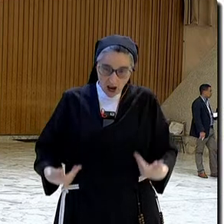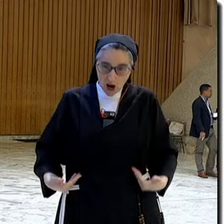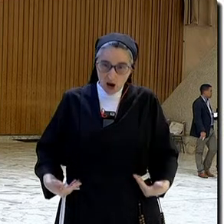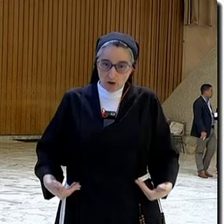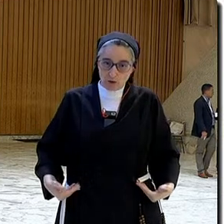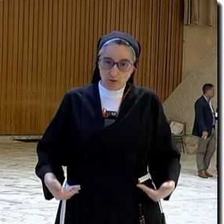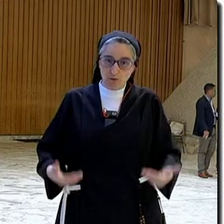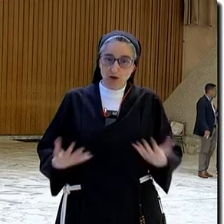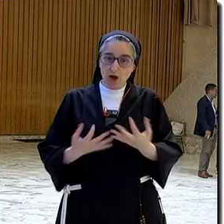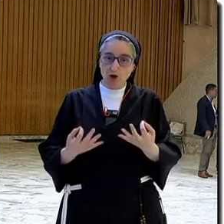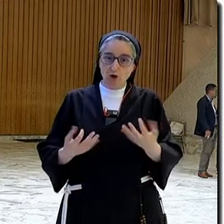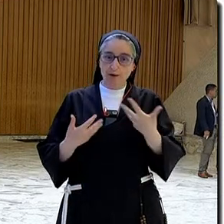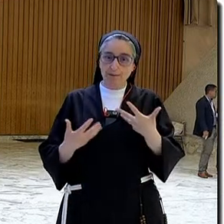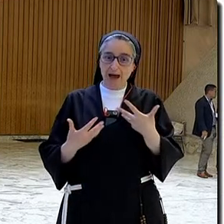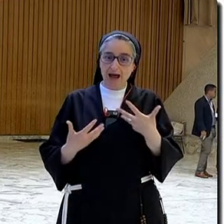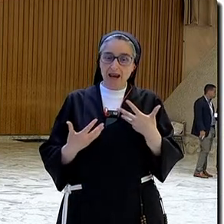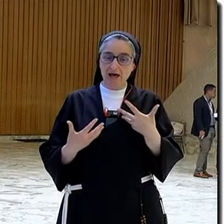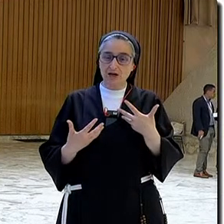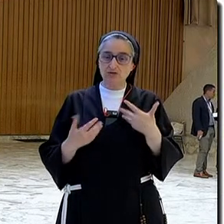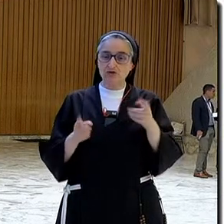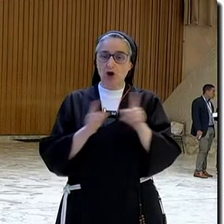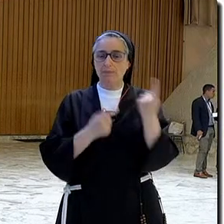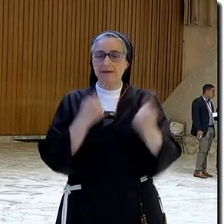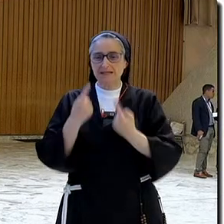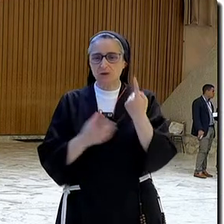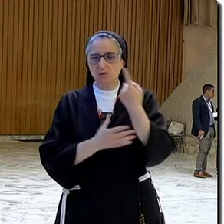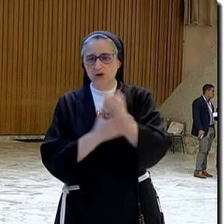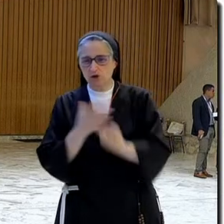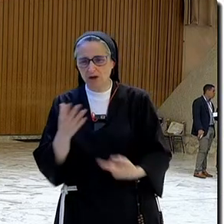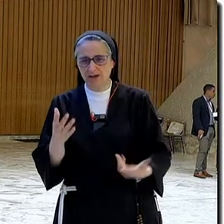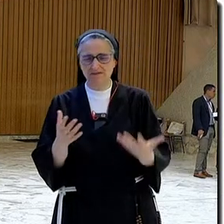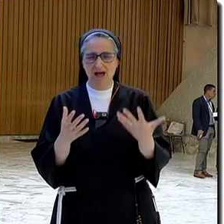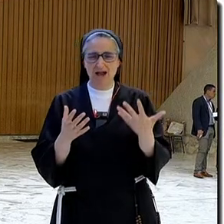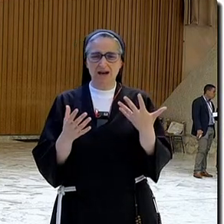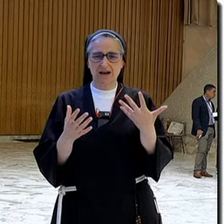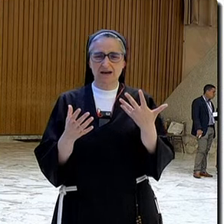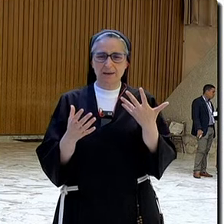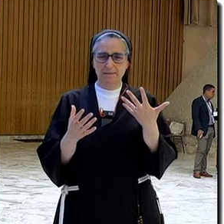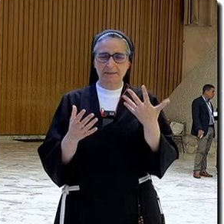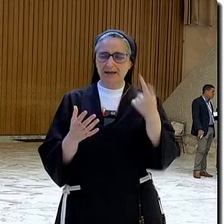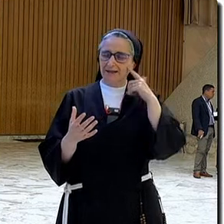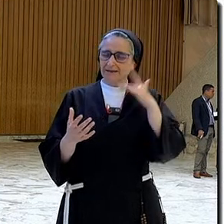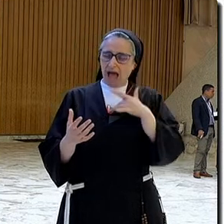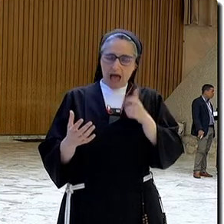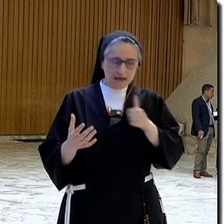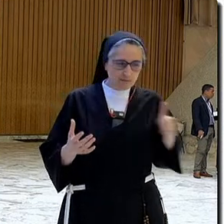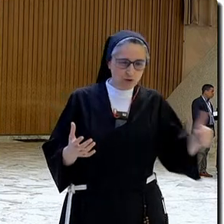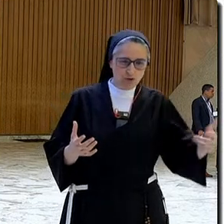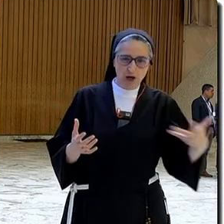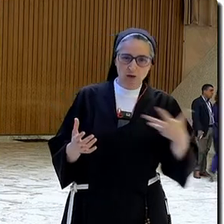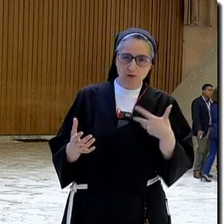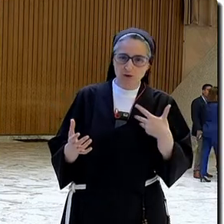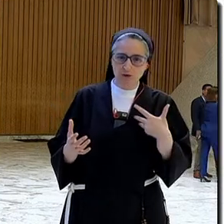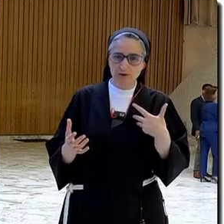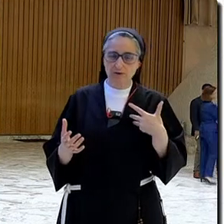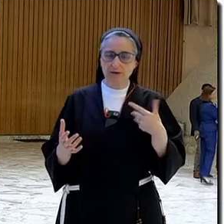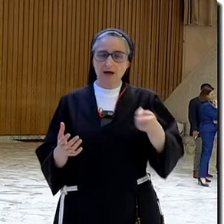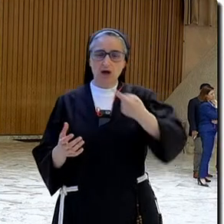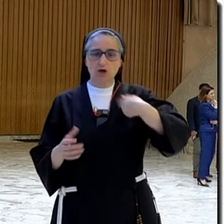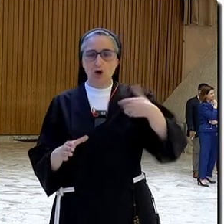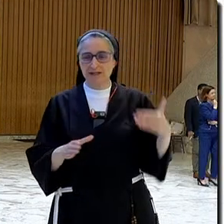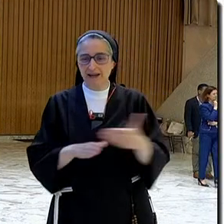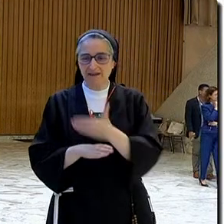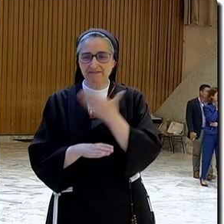è influenzata dai cambiamenti dei sentimenti e degli stati d'animo, dalle nostre